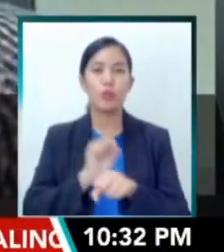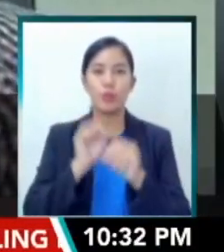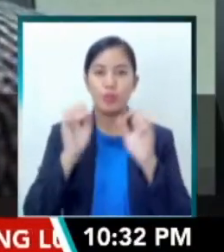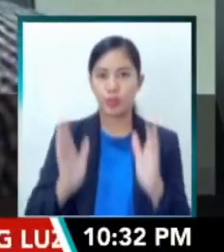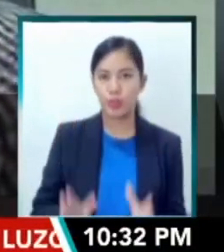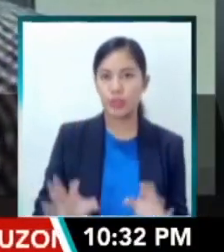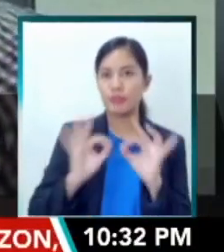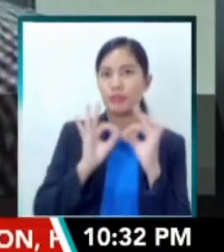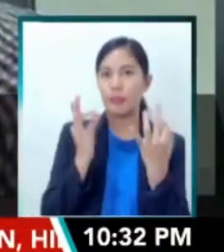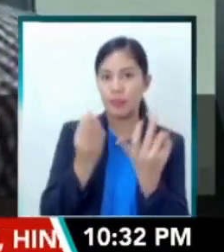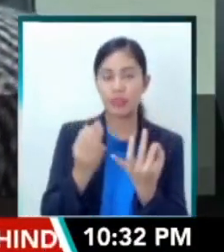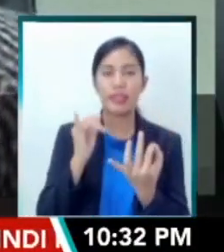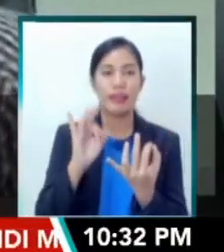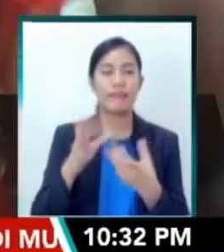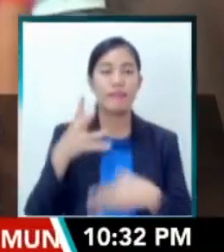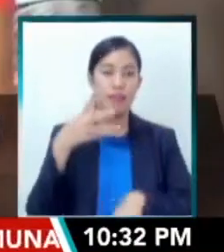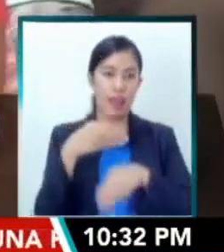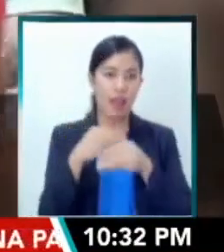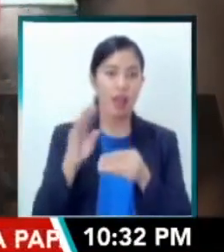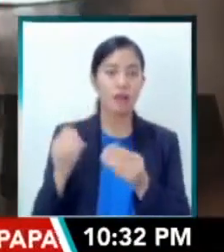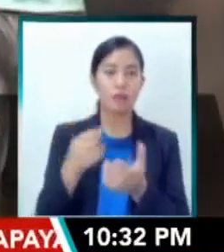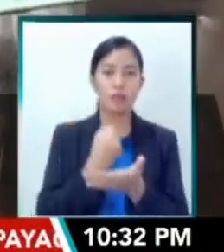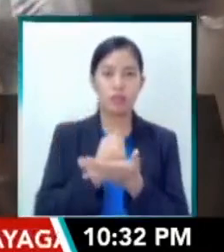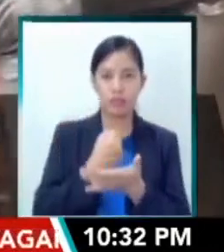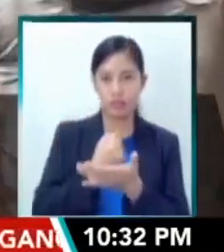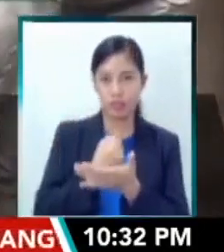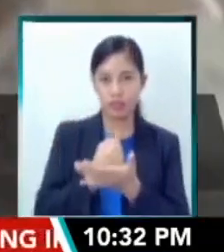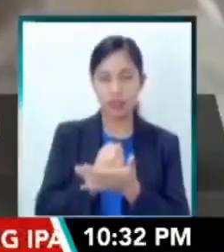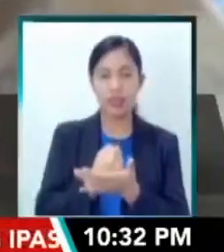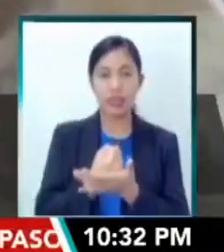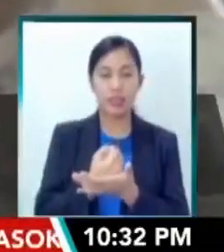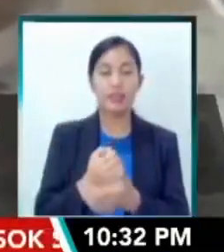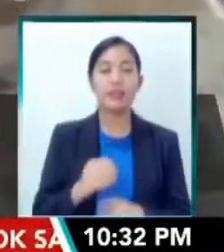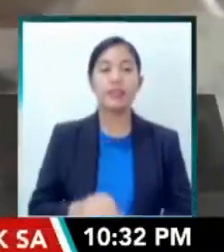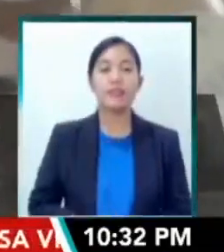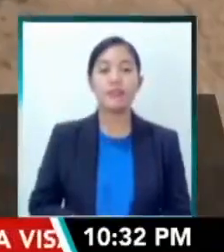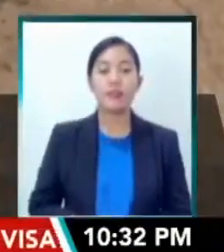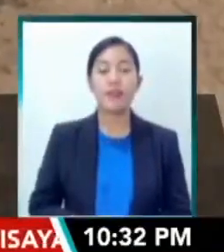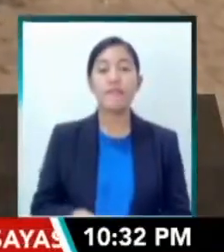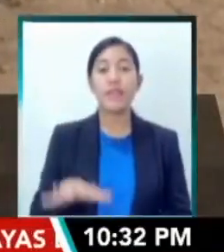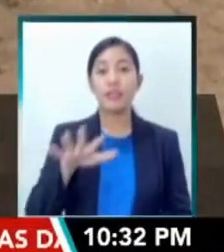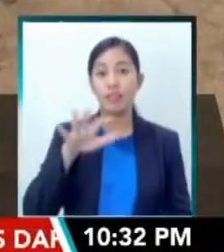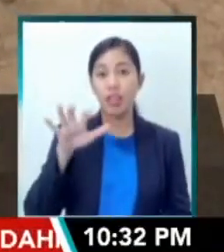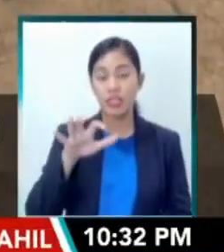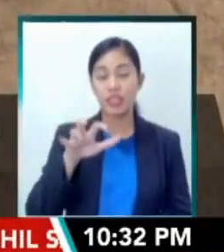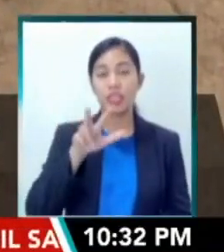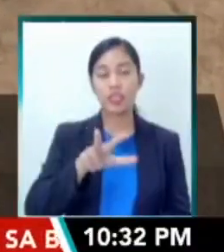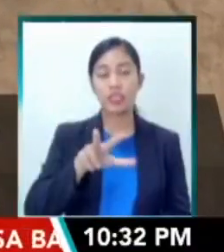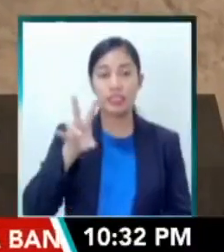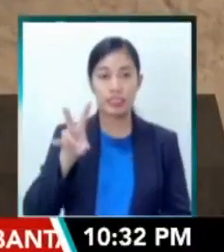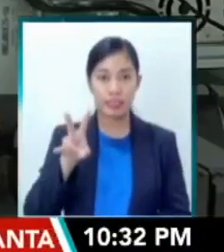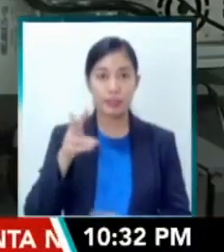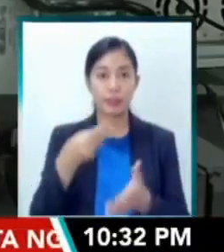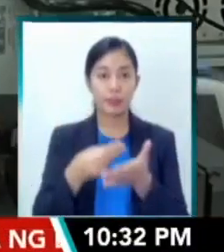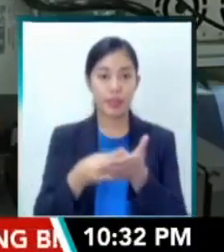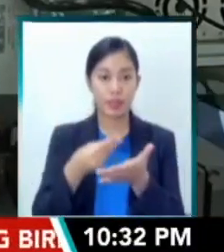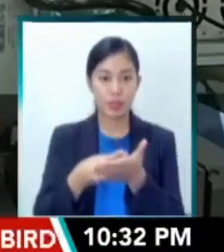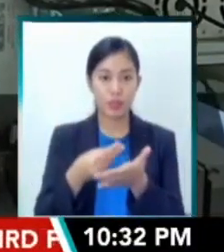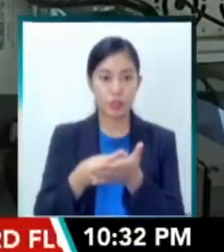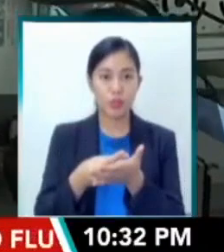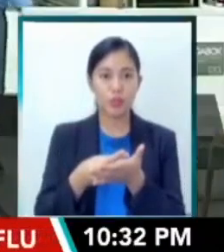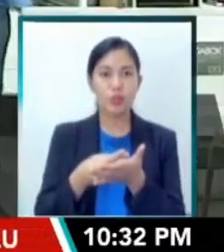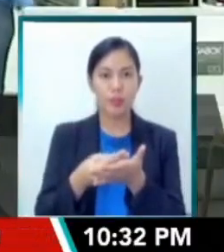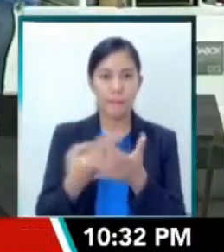ng minimum wage. Hindi na raw kasi sapat ang kasalukuyang 537 pesos na daily minimum wage sa